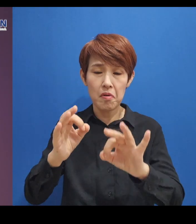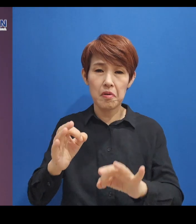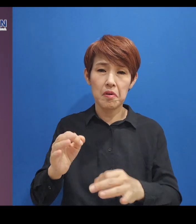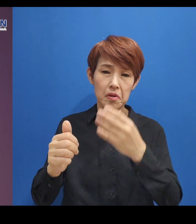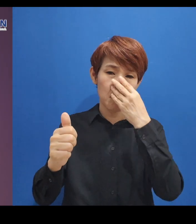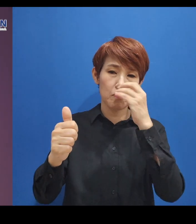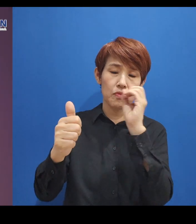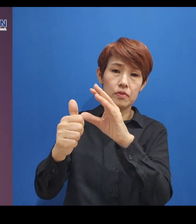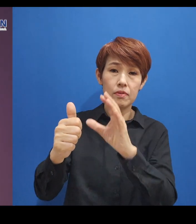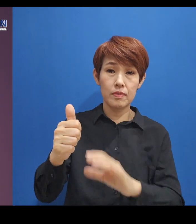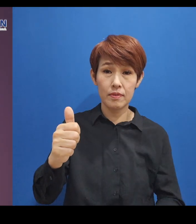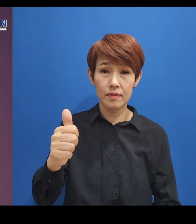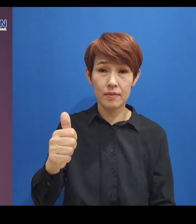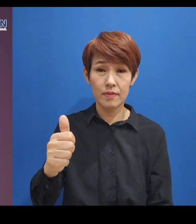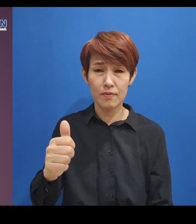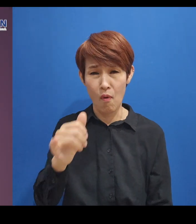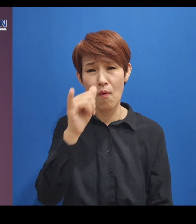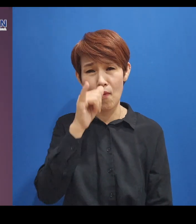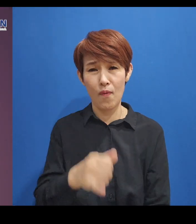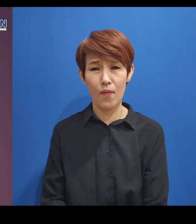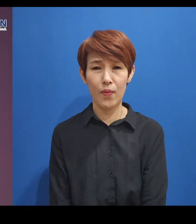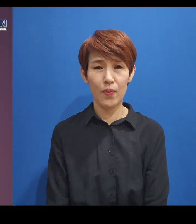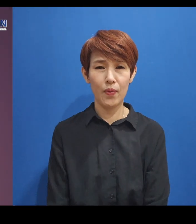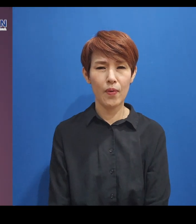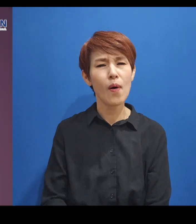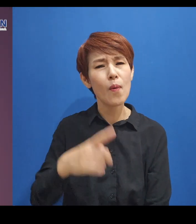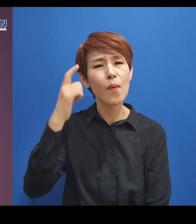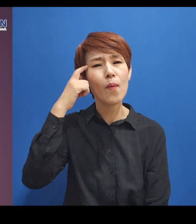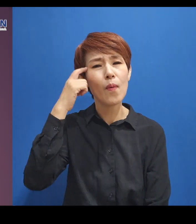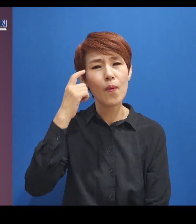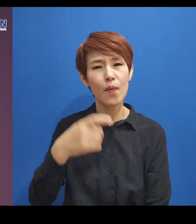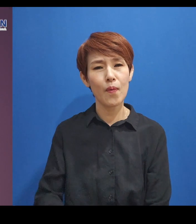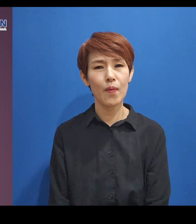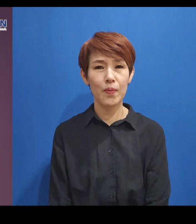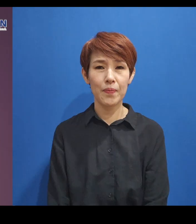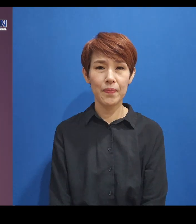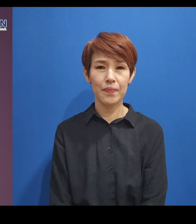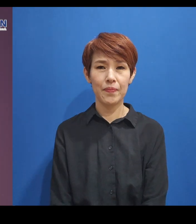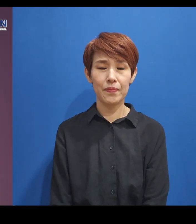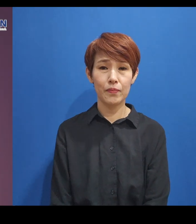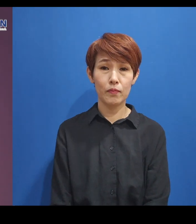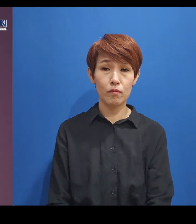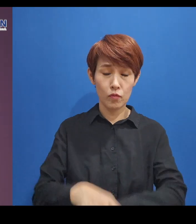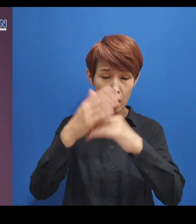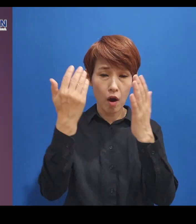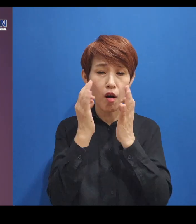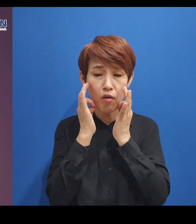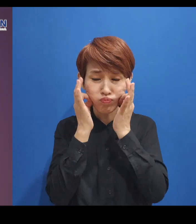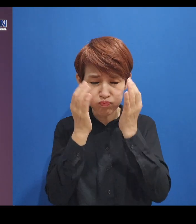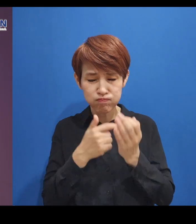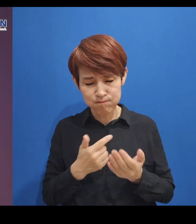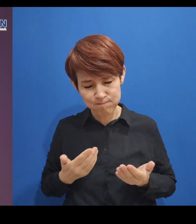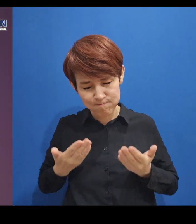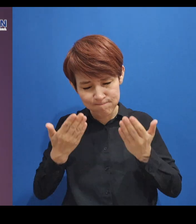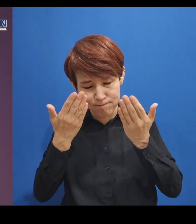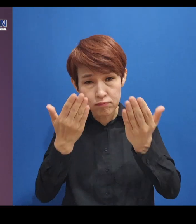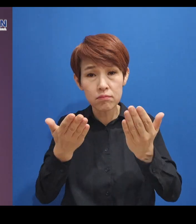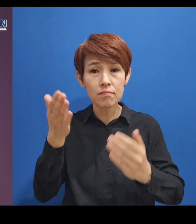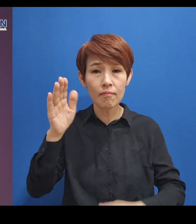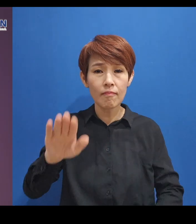어른으로 존중받지를 못해요. 왜 그러죠? 다 드렸는데?